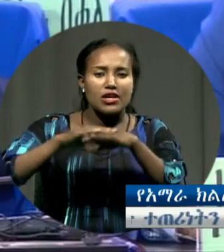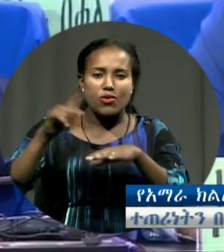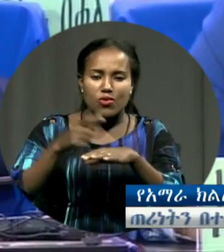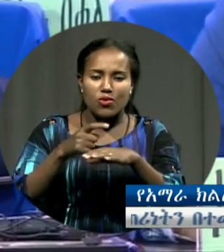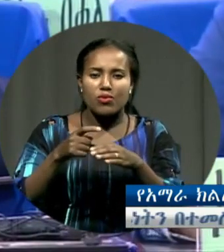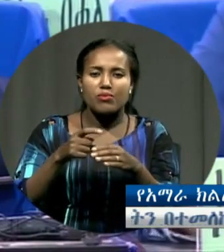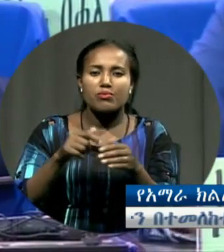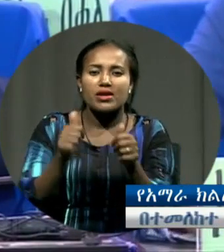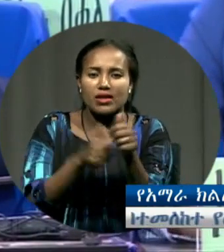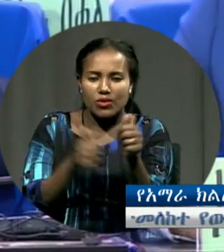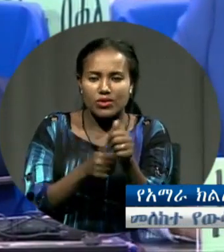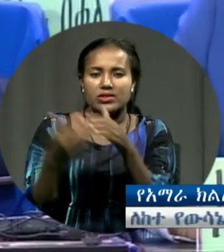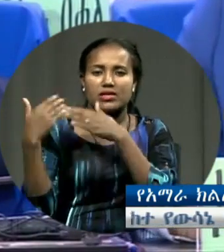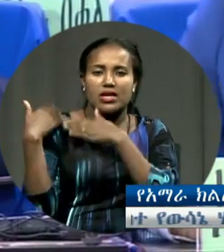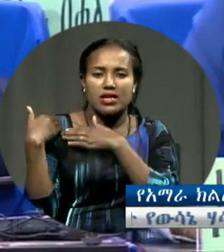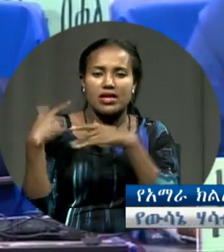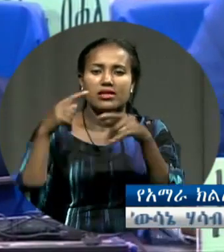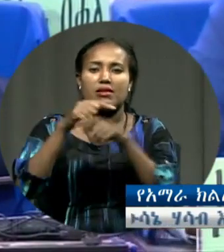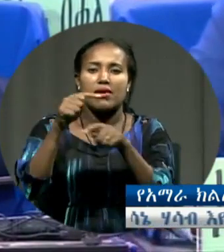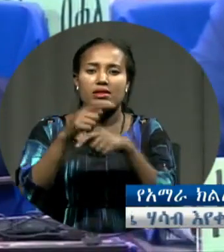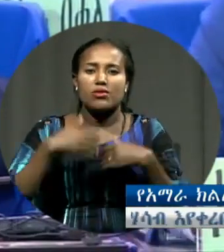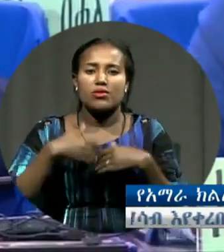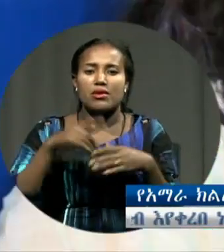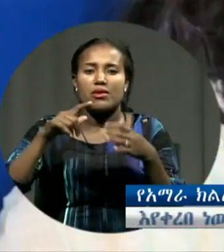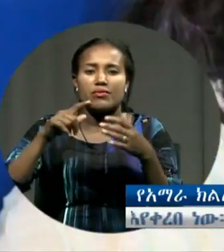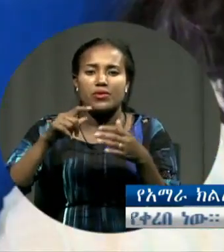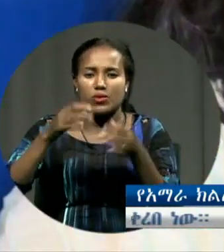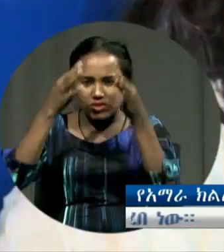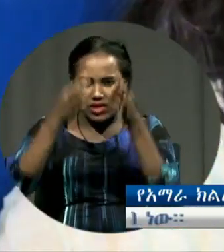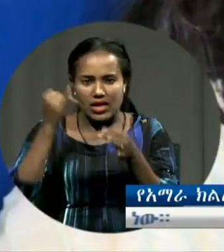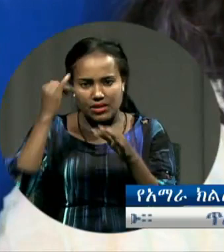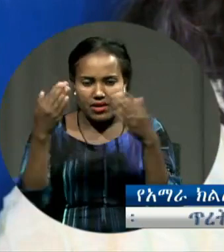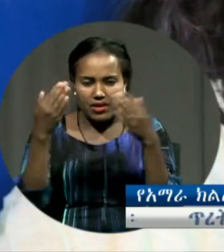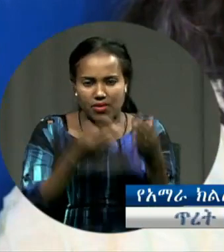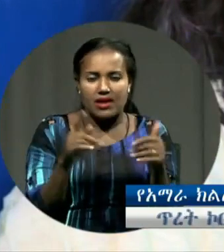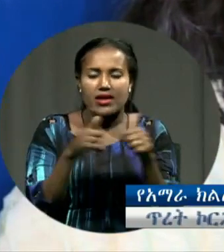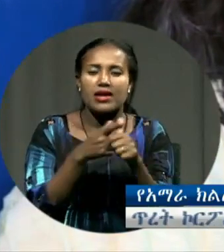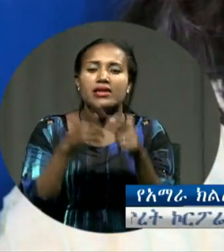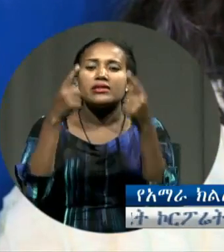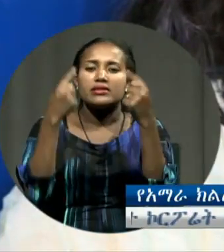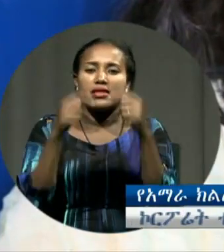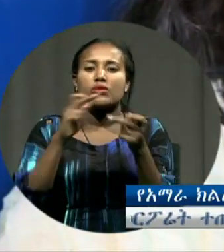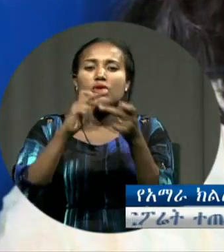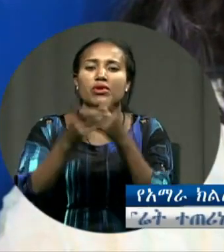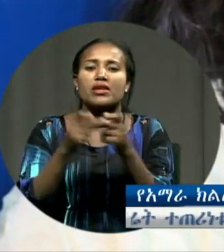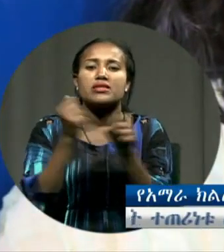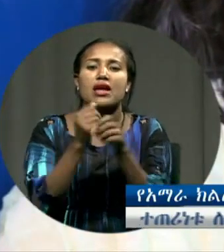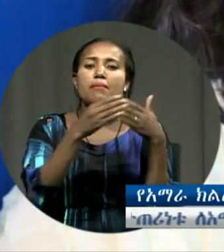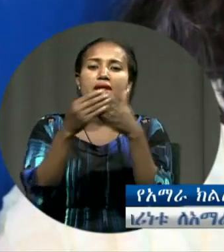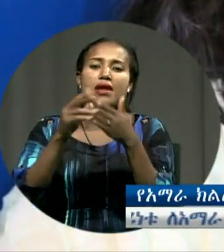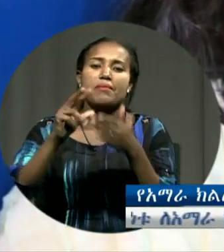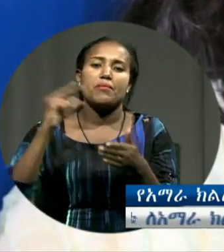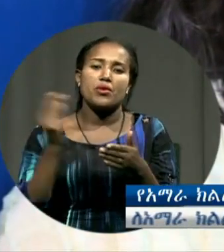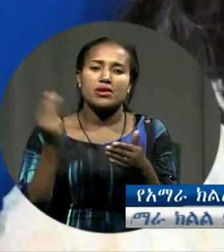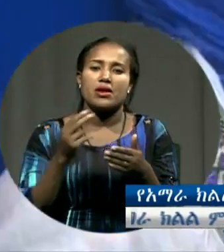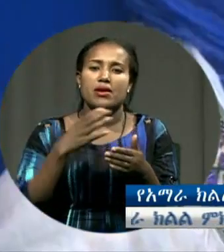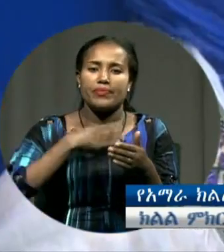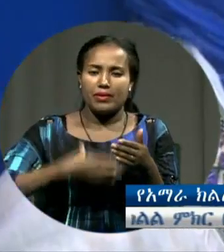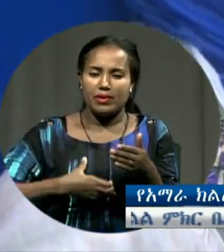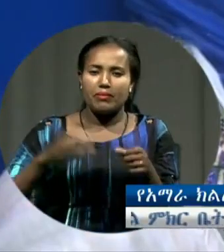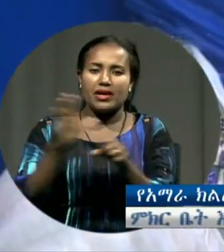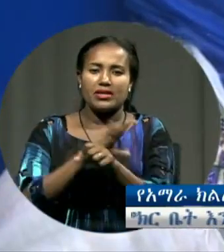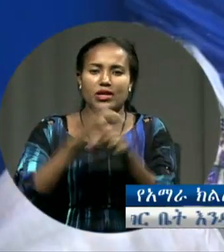ቤት የሚከተሉ ስልጣንና ተግባራት እንዲኖር መነሻ የውሳኔ ሀሳብ ቀርቧል። አንድ ጥረት ኮርፖሬት የስራ አመራር ቦርድ አባላት ብቃትና